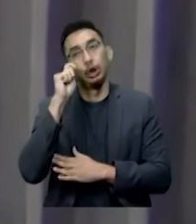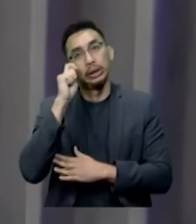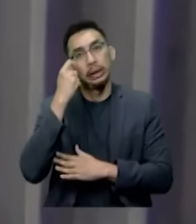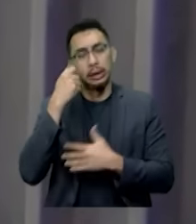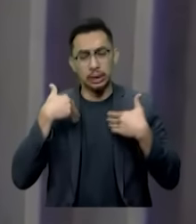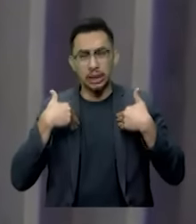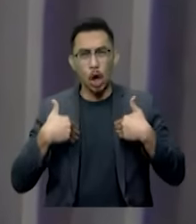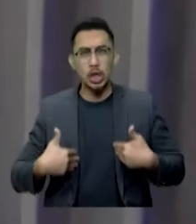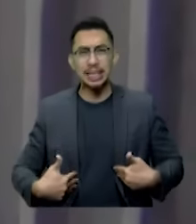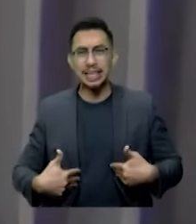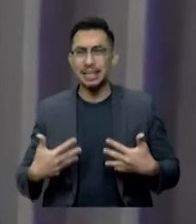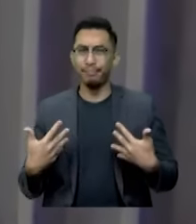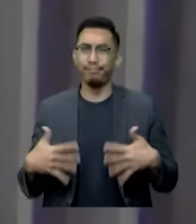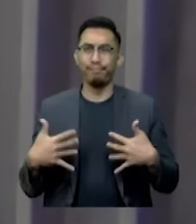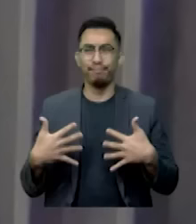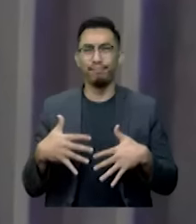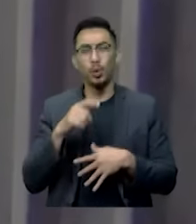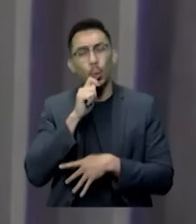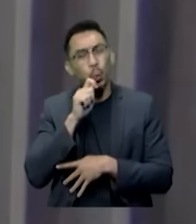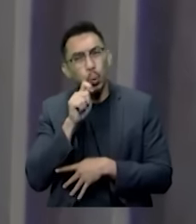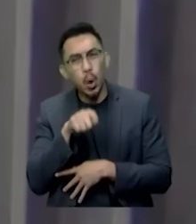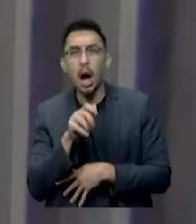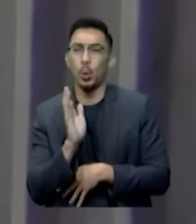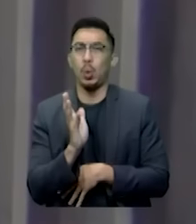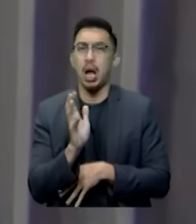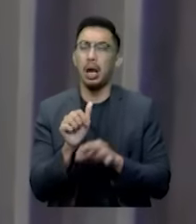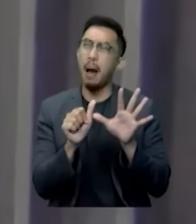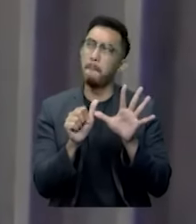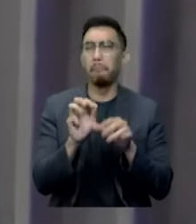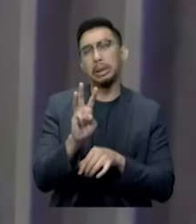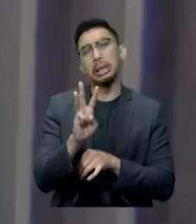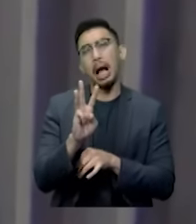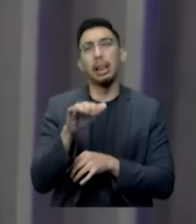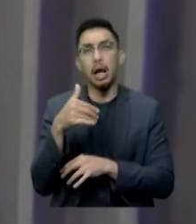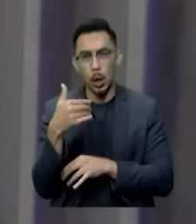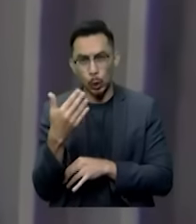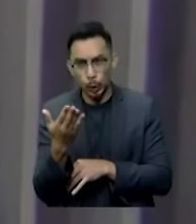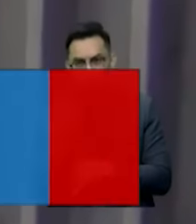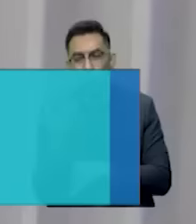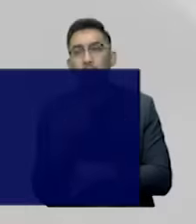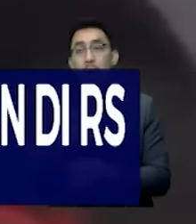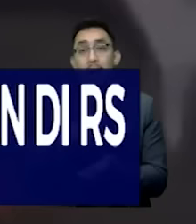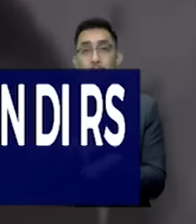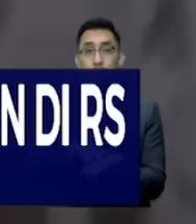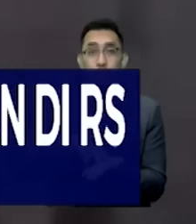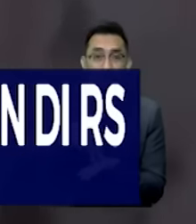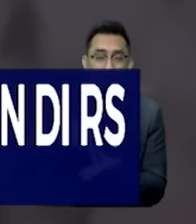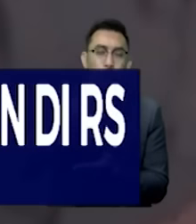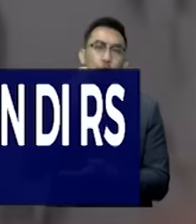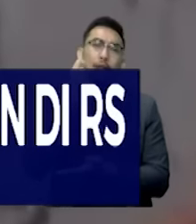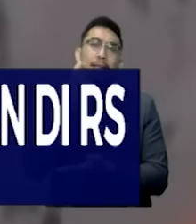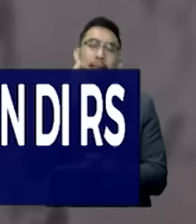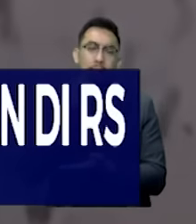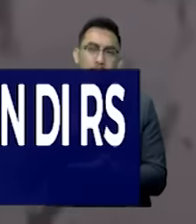ada badannya sampai 170 kilo, jadi udah kesulitan untuk berdiri rupanya begitu. Akibat